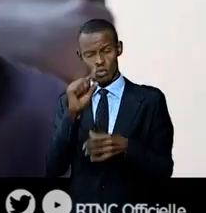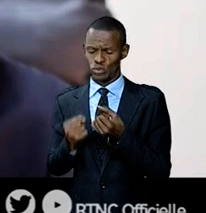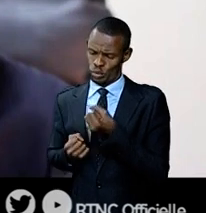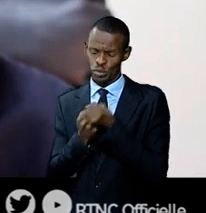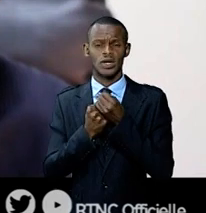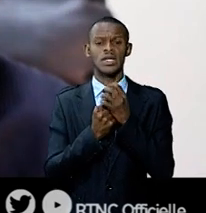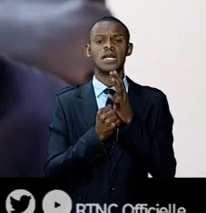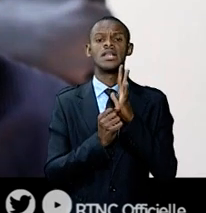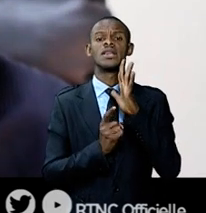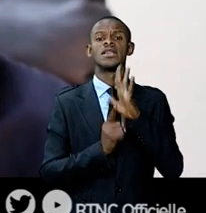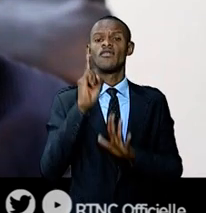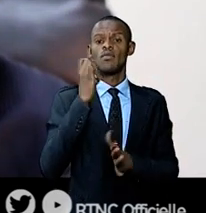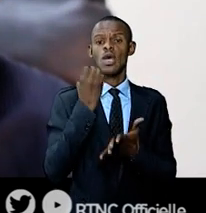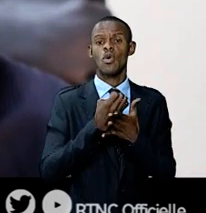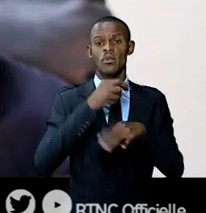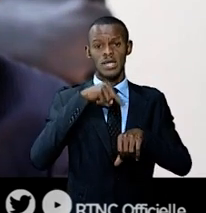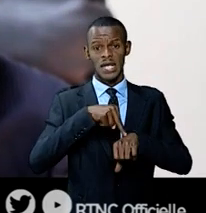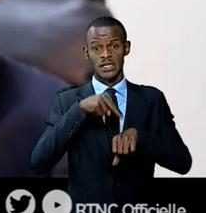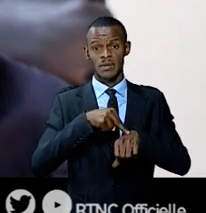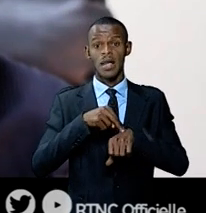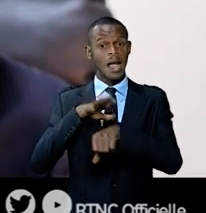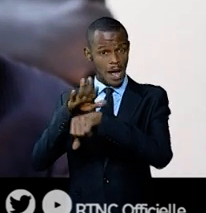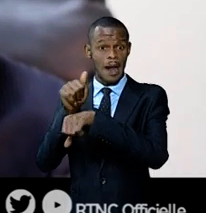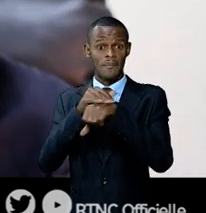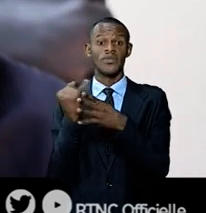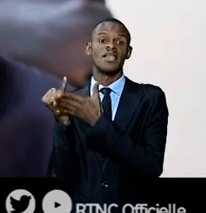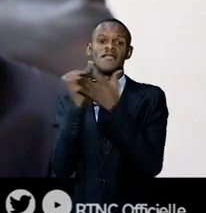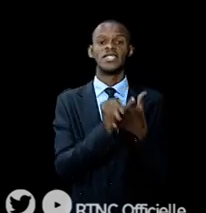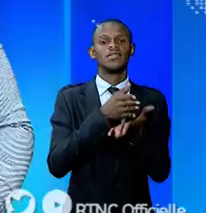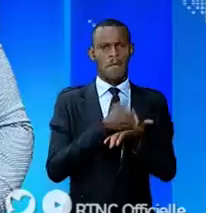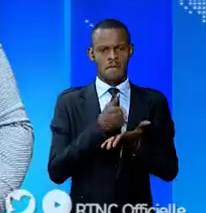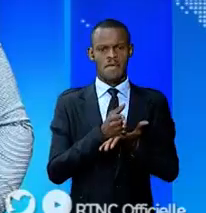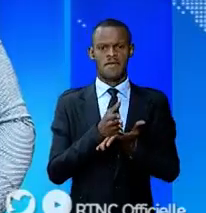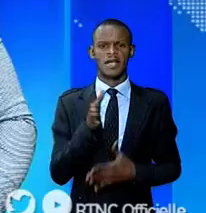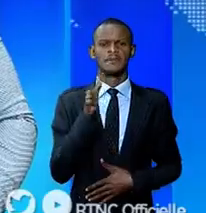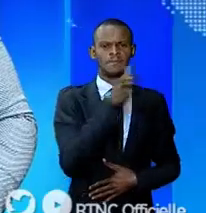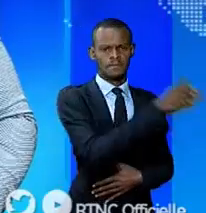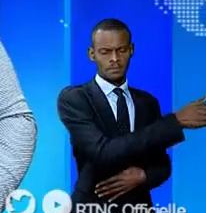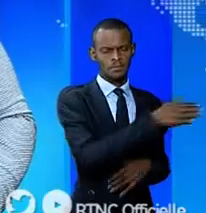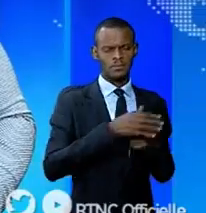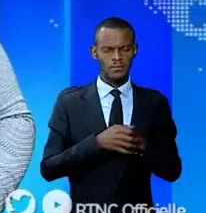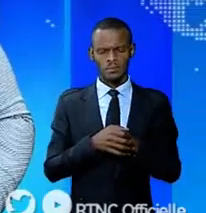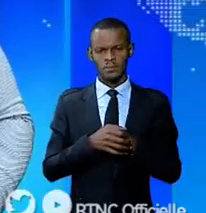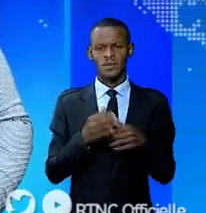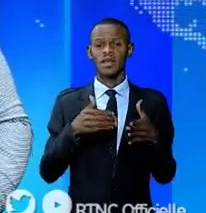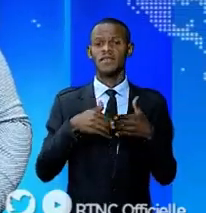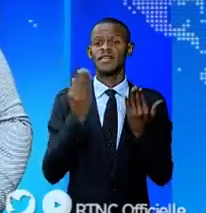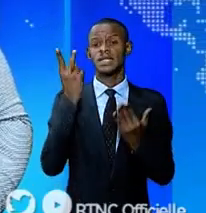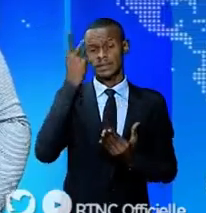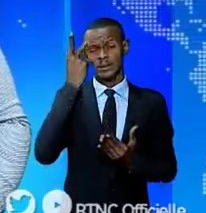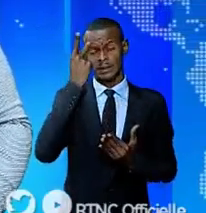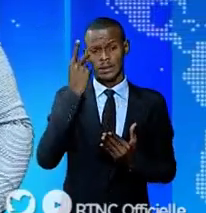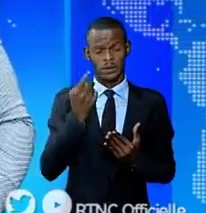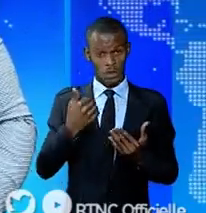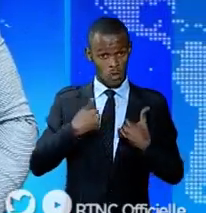favoriser l'exploitation par des capitaux et investissements privés. La ville de Kinshasa possède plusieurs